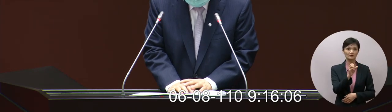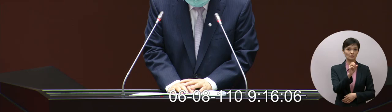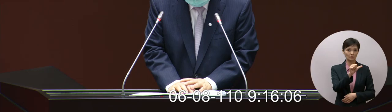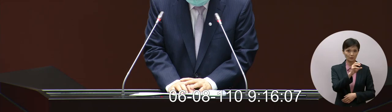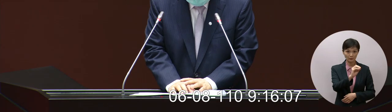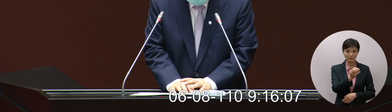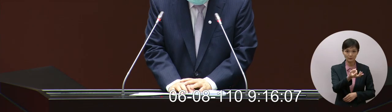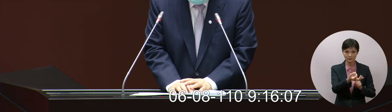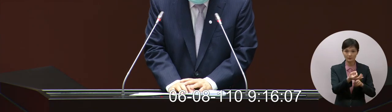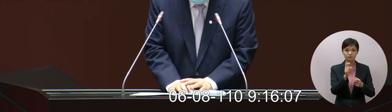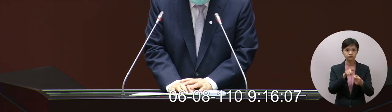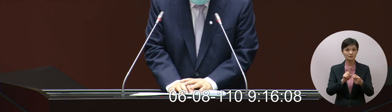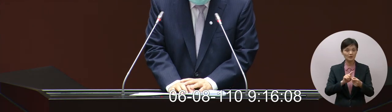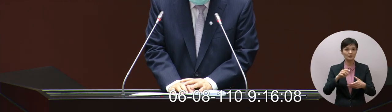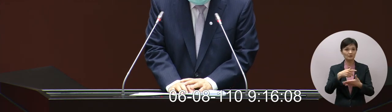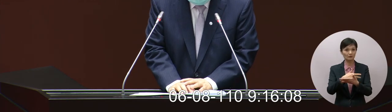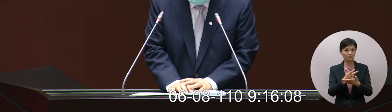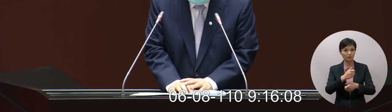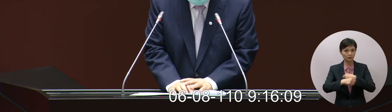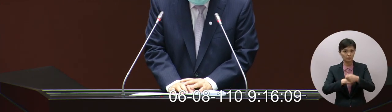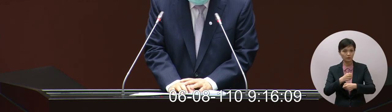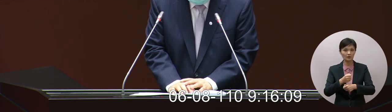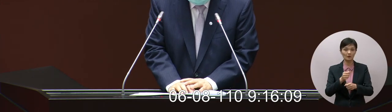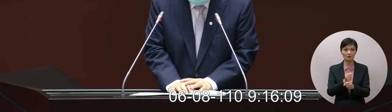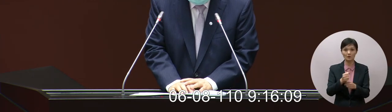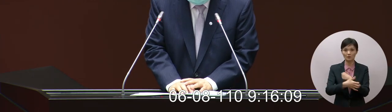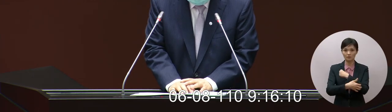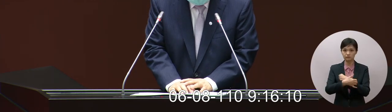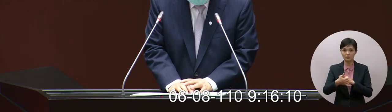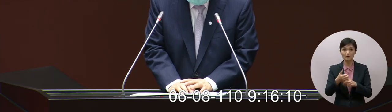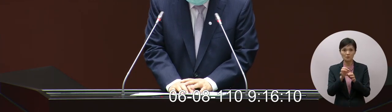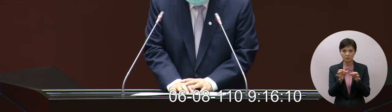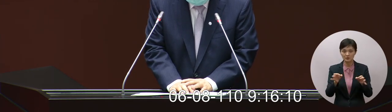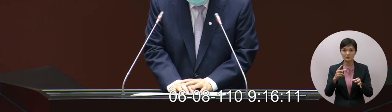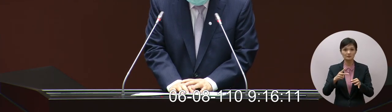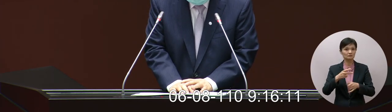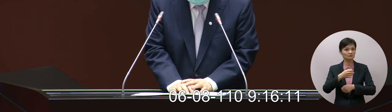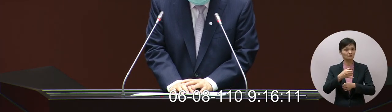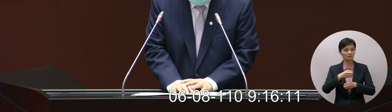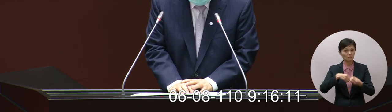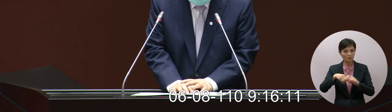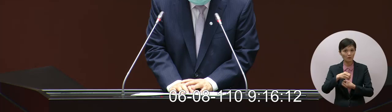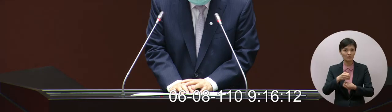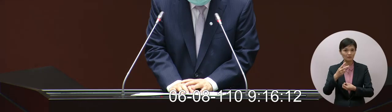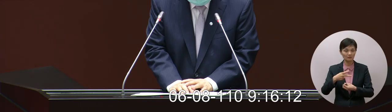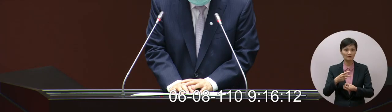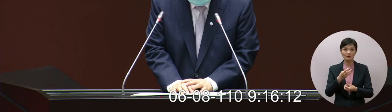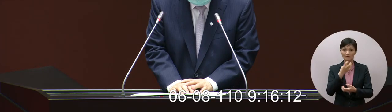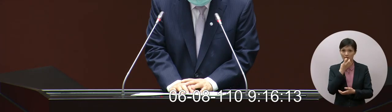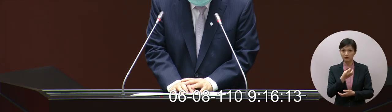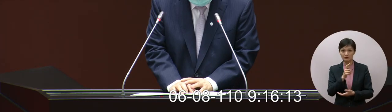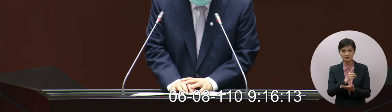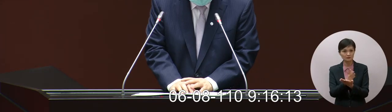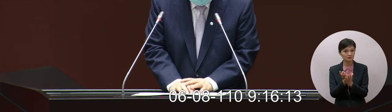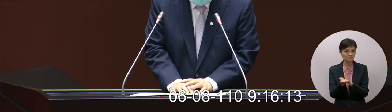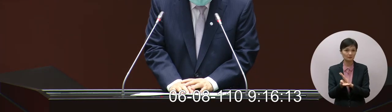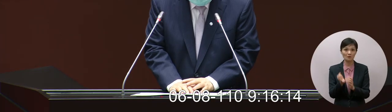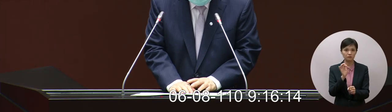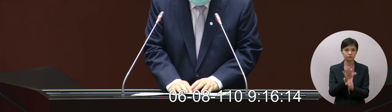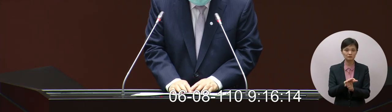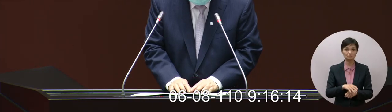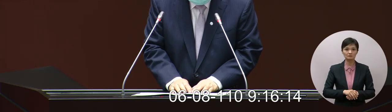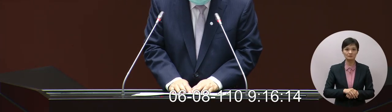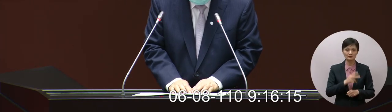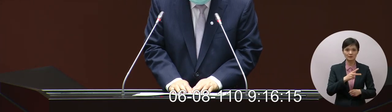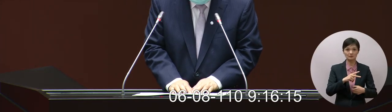45.4905万元，主要是办理艺文事业员工薪资与营运成本补贴，以及艺文工作者营业损失等手续经费。劳